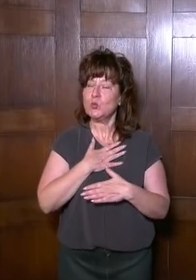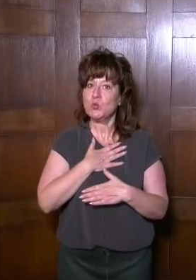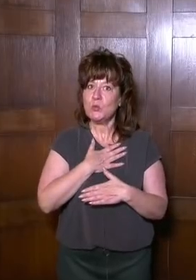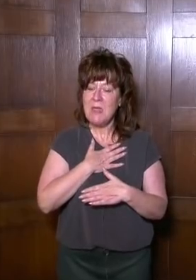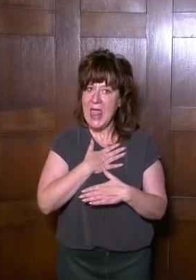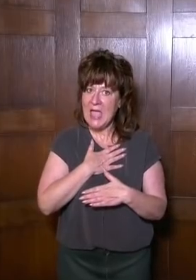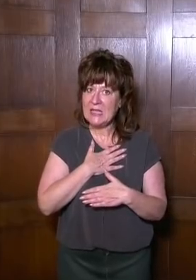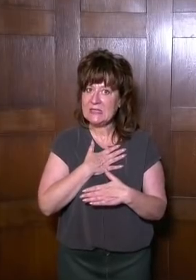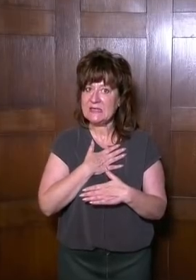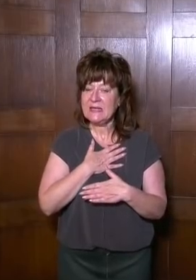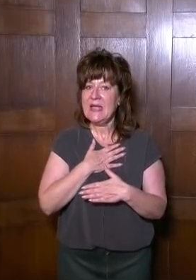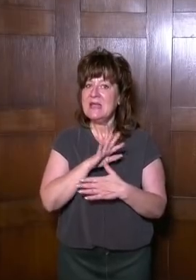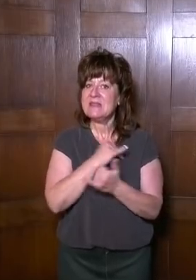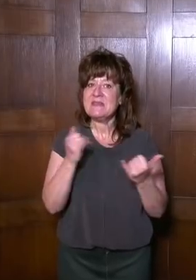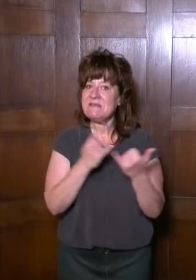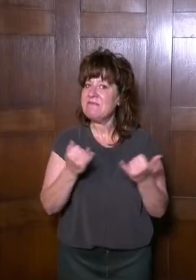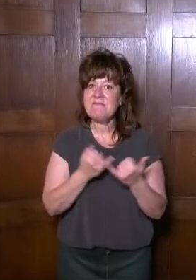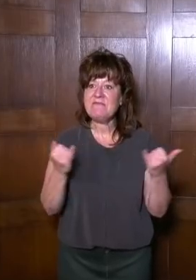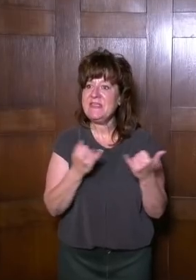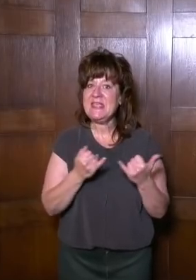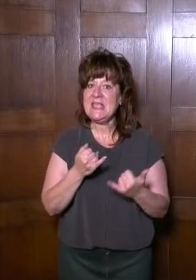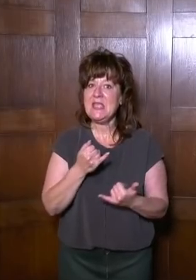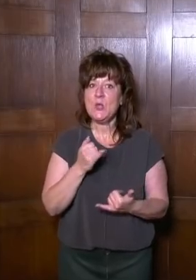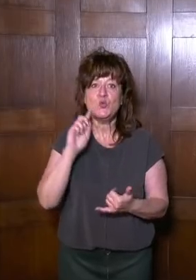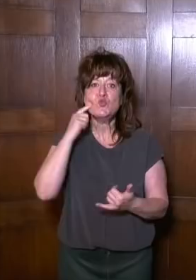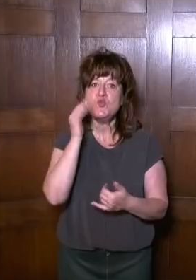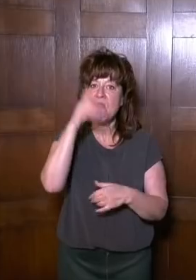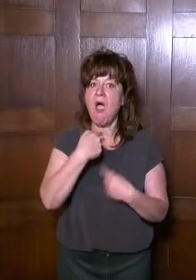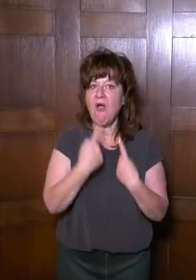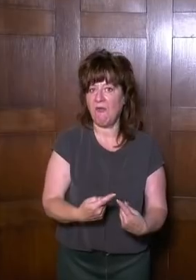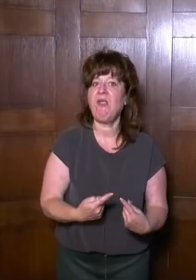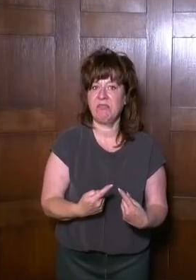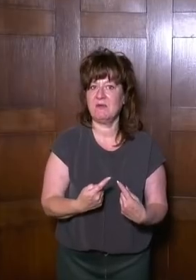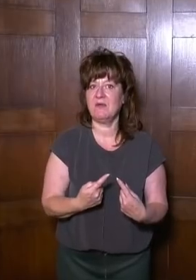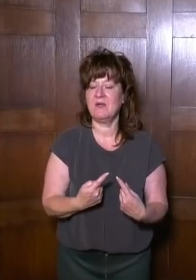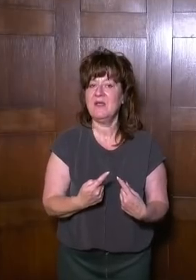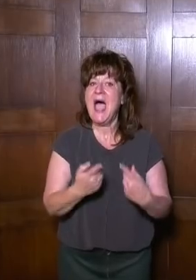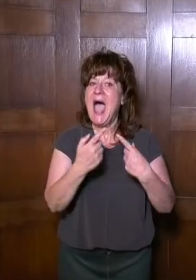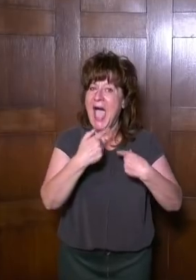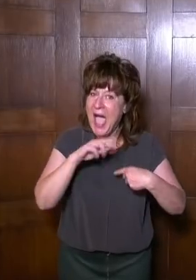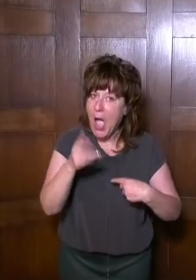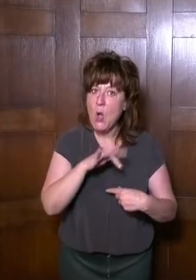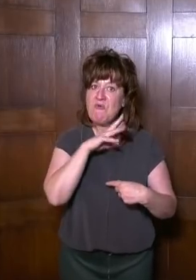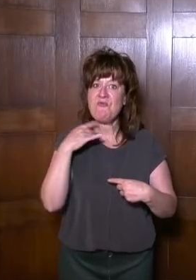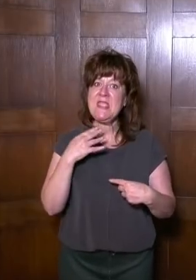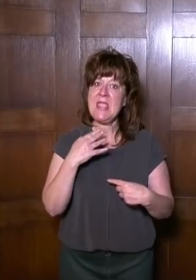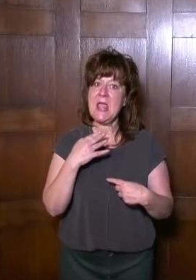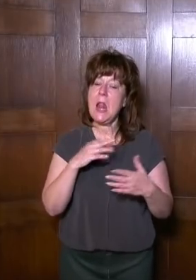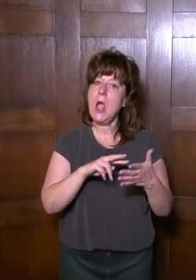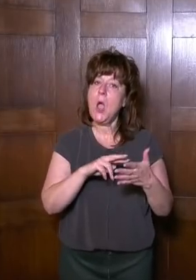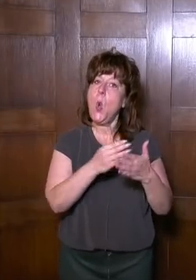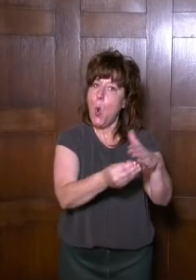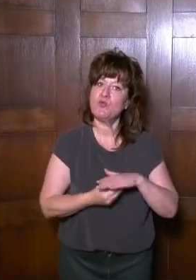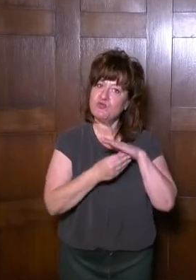jetzt sozusagen Honig um Mund schmieren muss. Wir haben auch viel Unterstützung durch die Politik